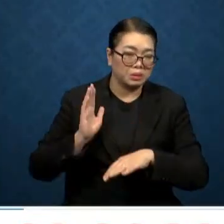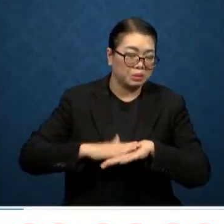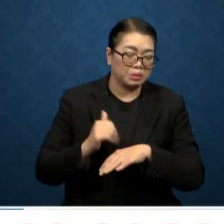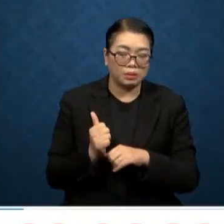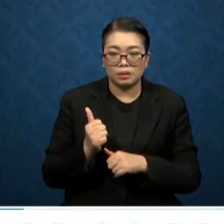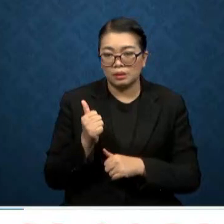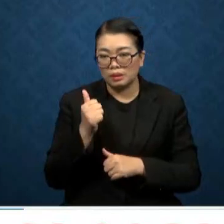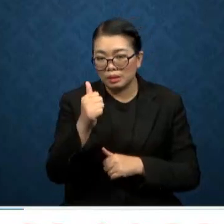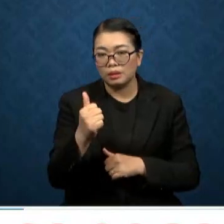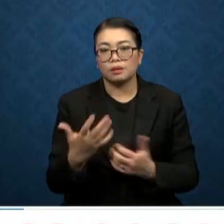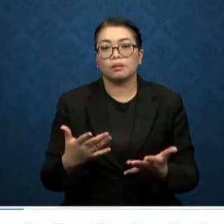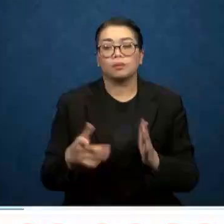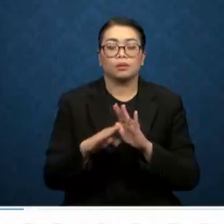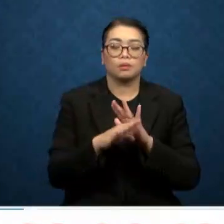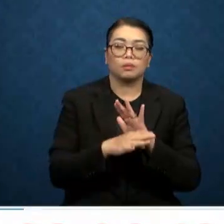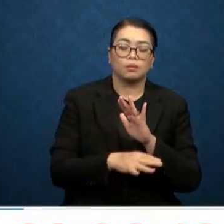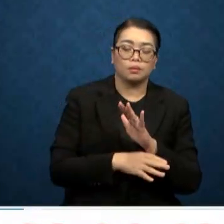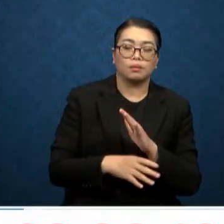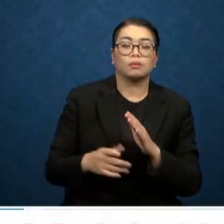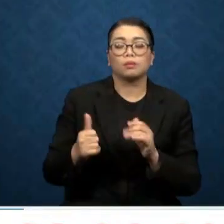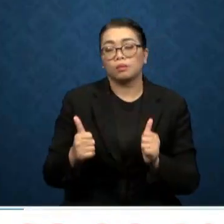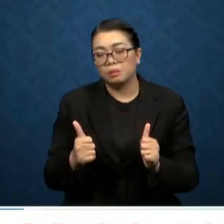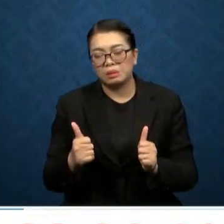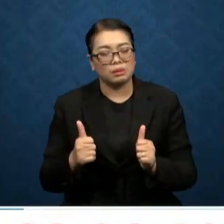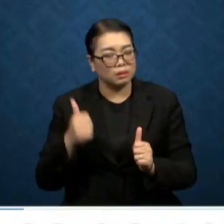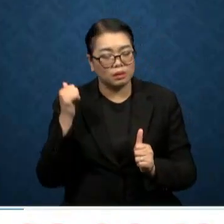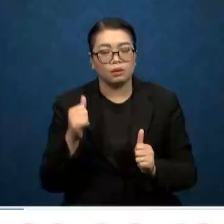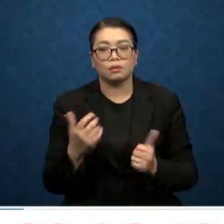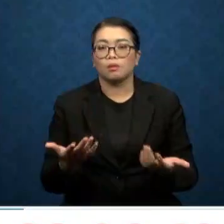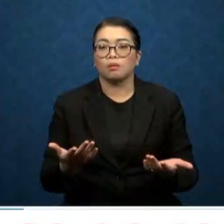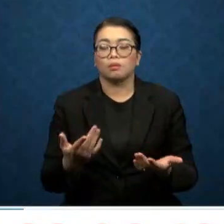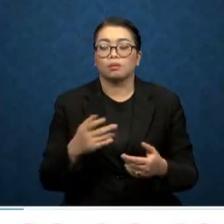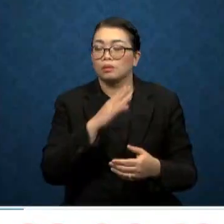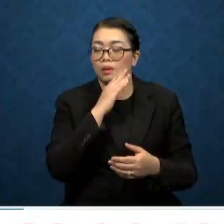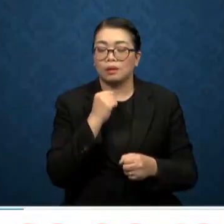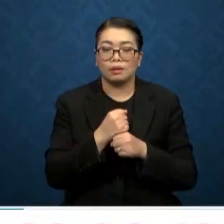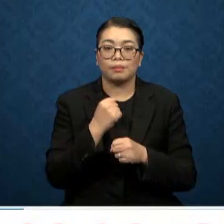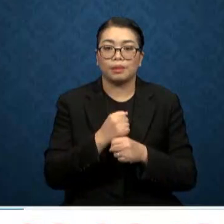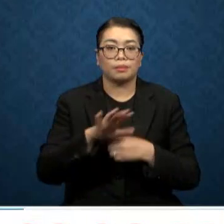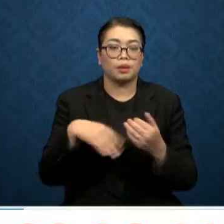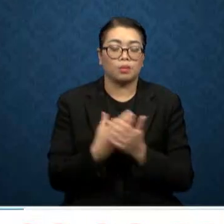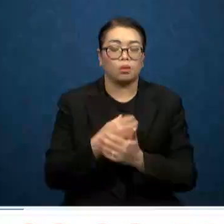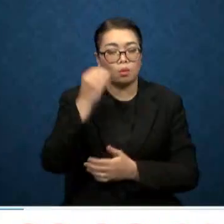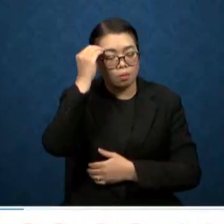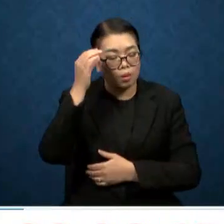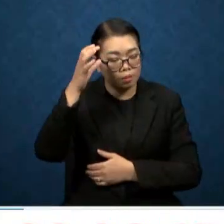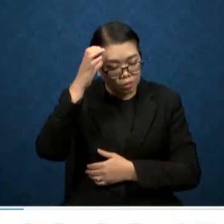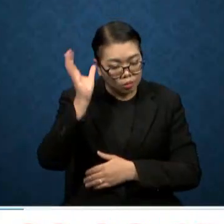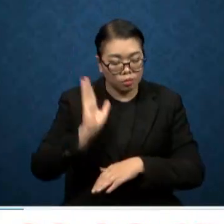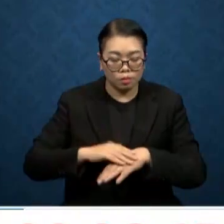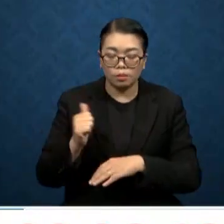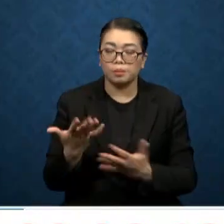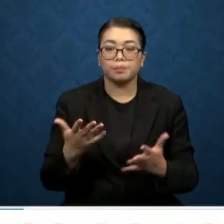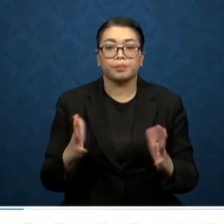เยี่ยมหรือมีกระบวนการที่รัดกุมมากเพียงใดถ้าพนักงานในองค์กรขาดความรู้และ